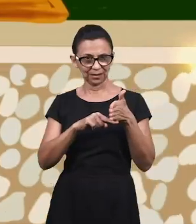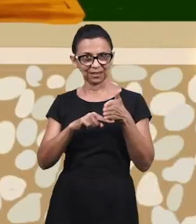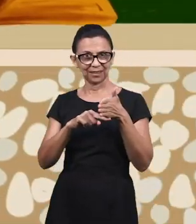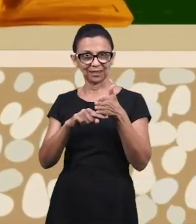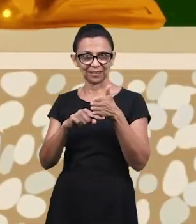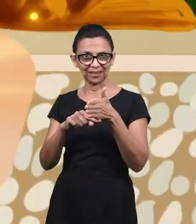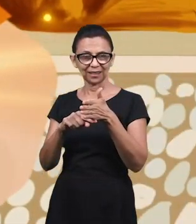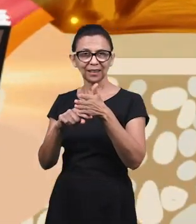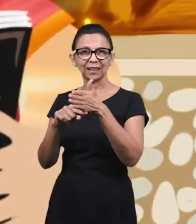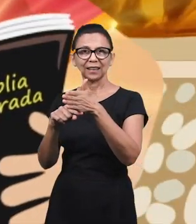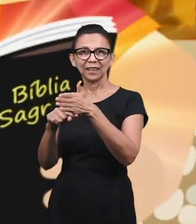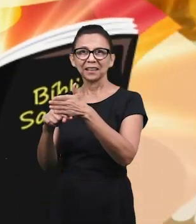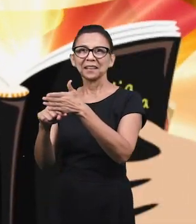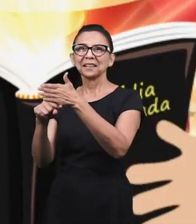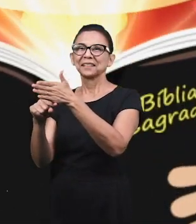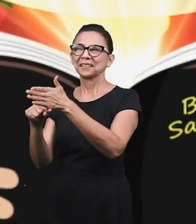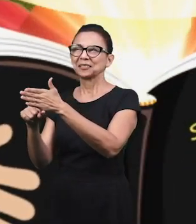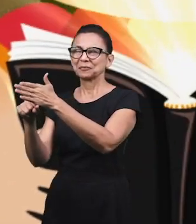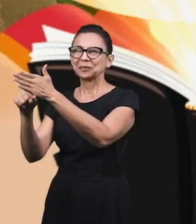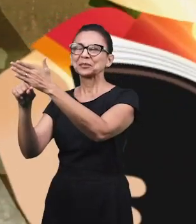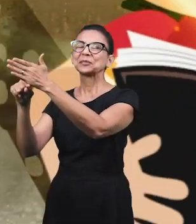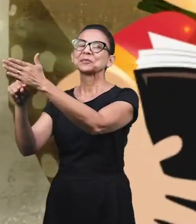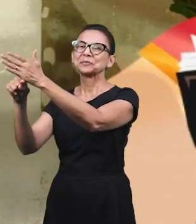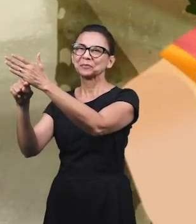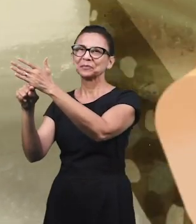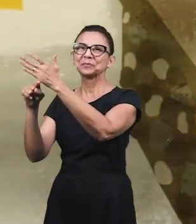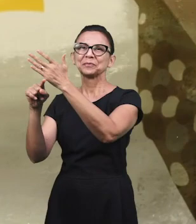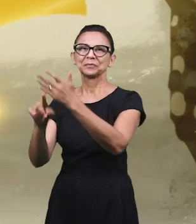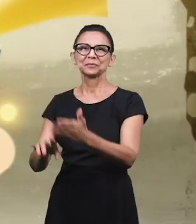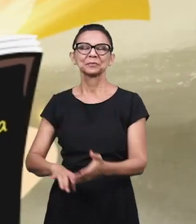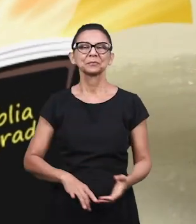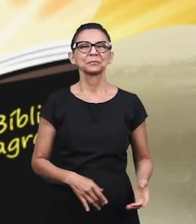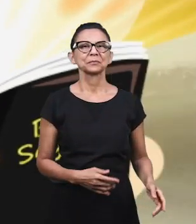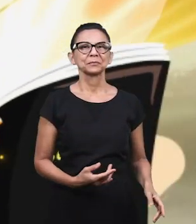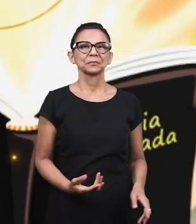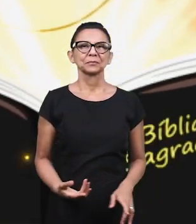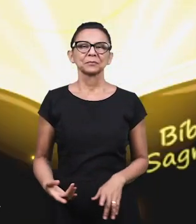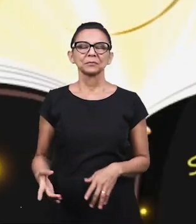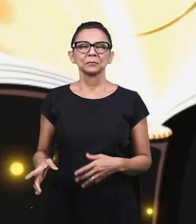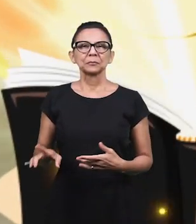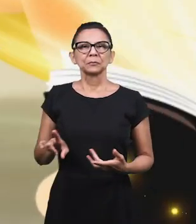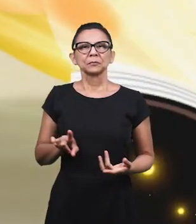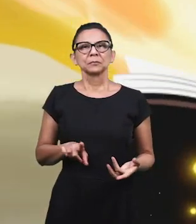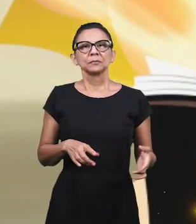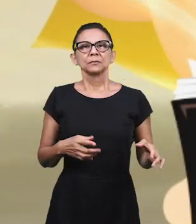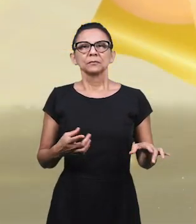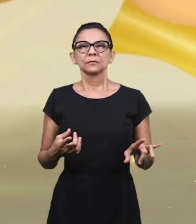por Deus, guiará meu coração.